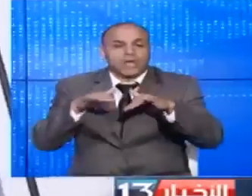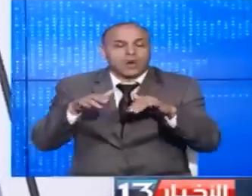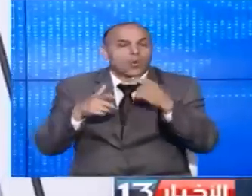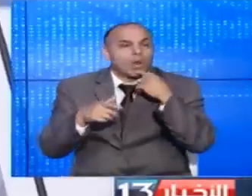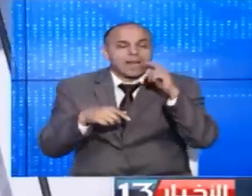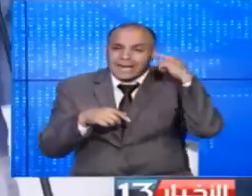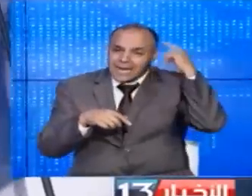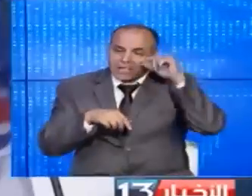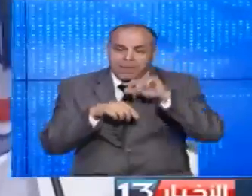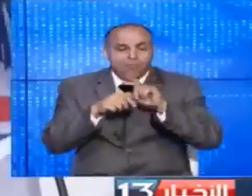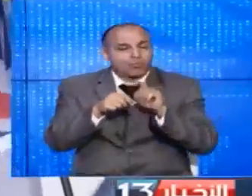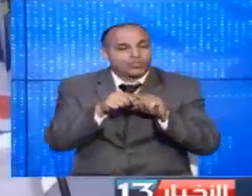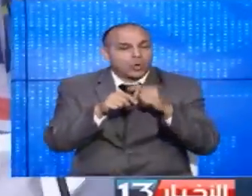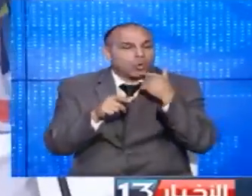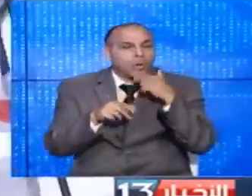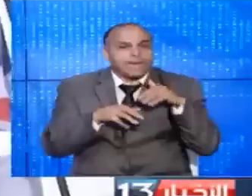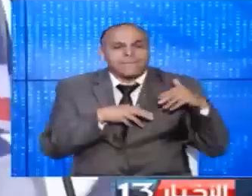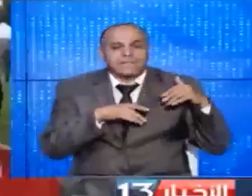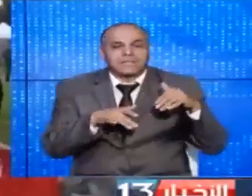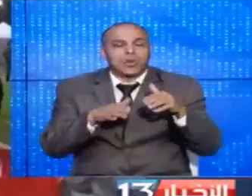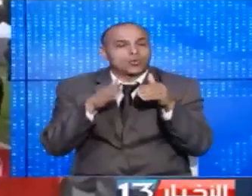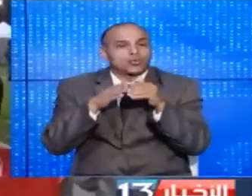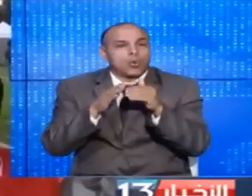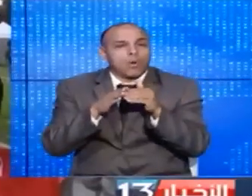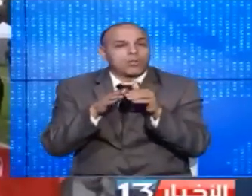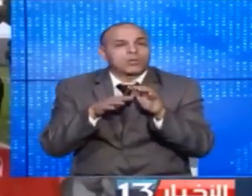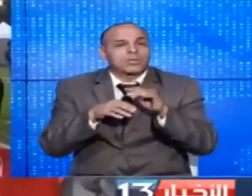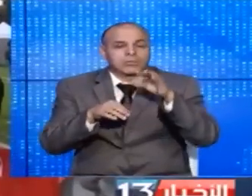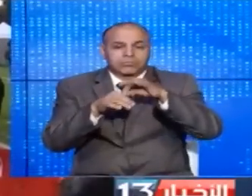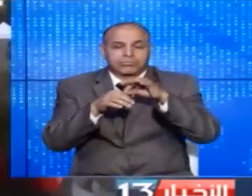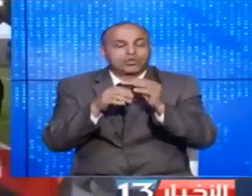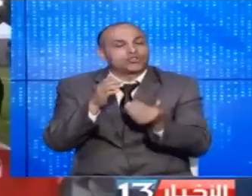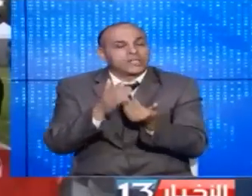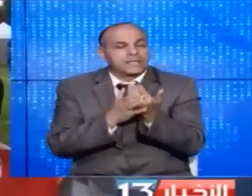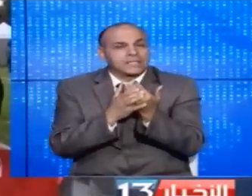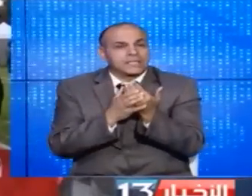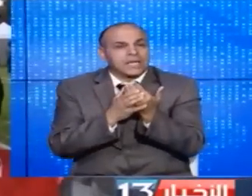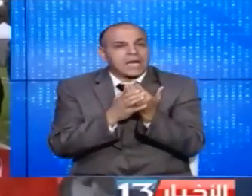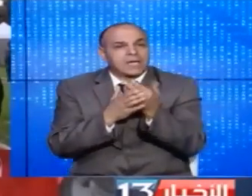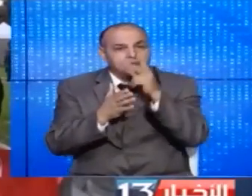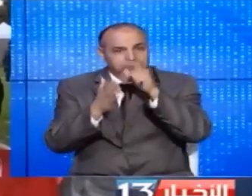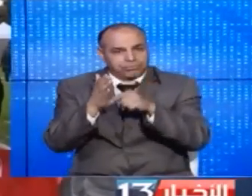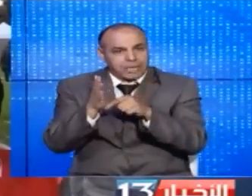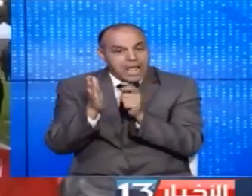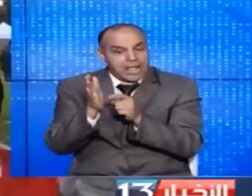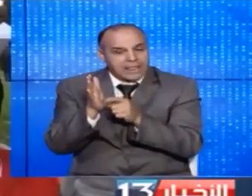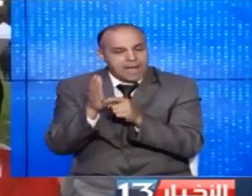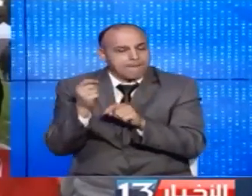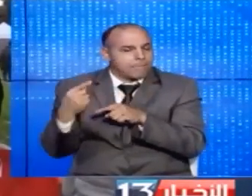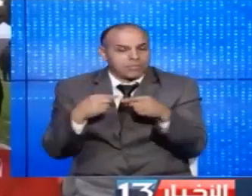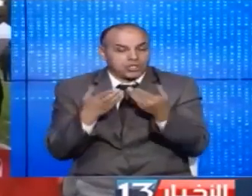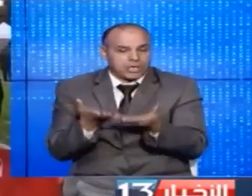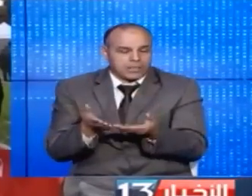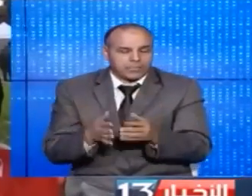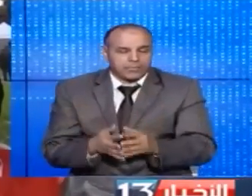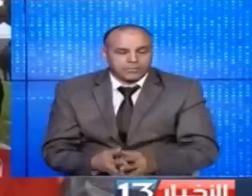لندن للمشاركة في مسيرة مطالبة بإجراء استفتاء جديد على الاتفاق المثير للجدل.